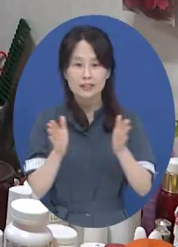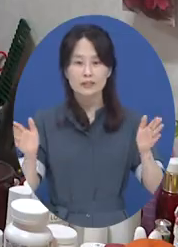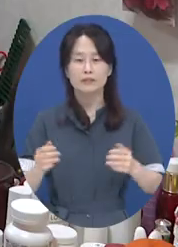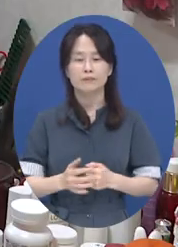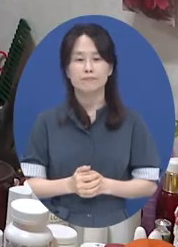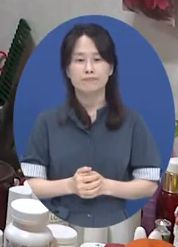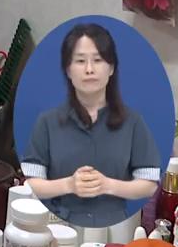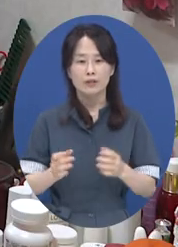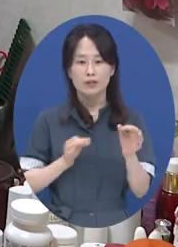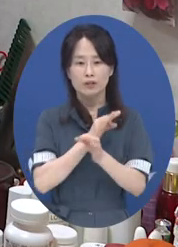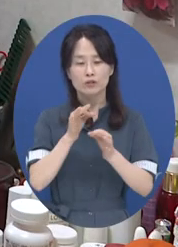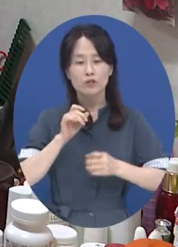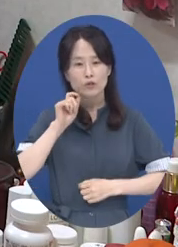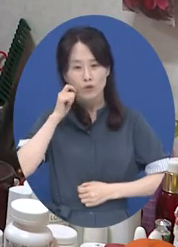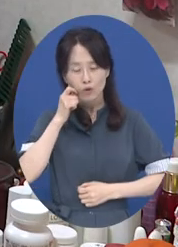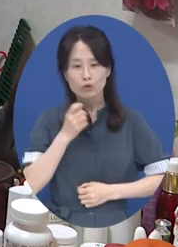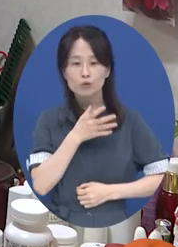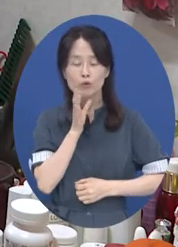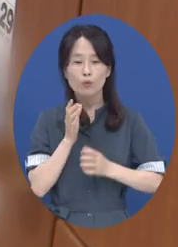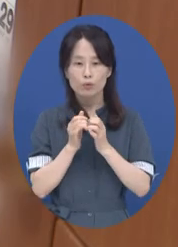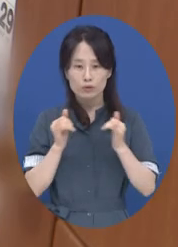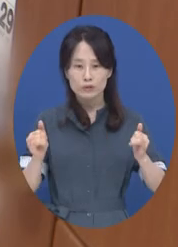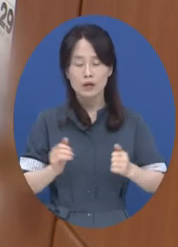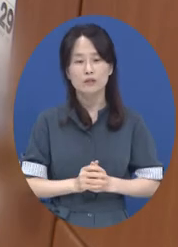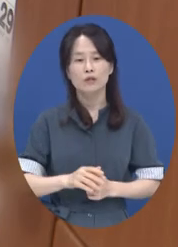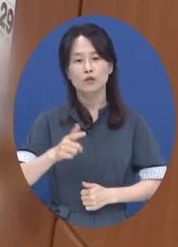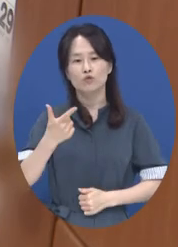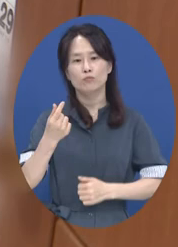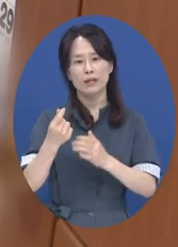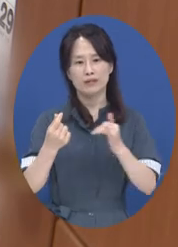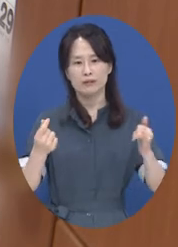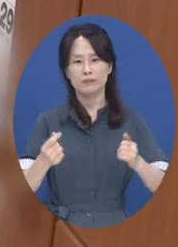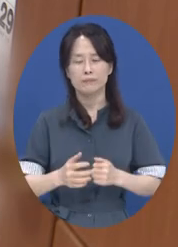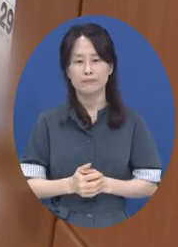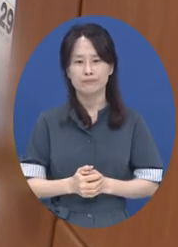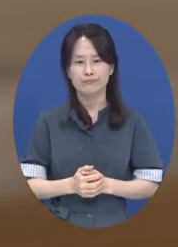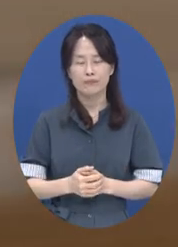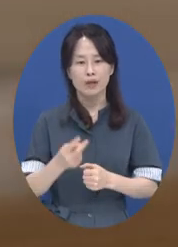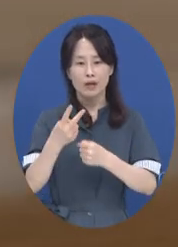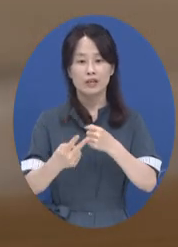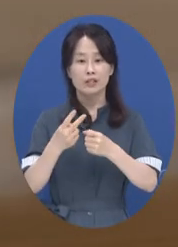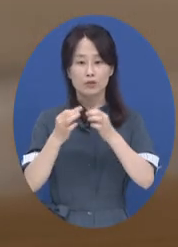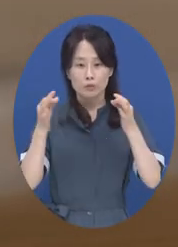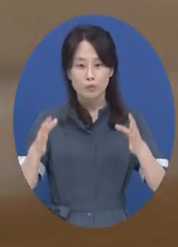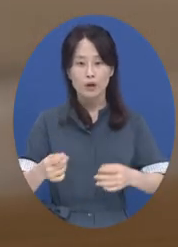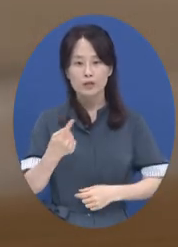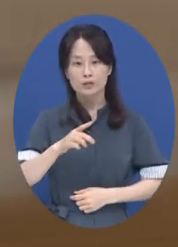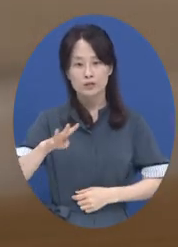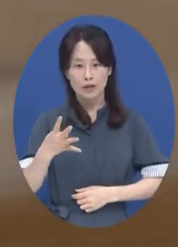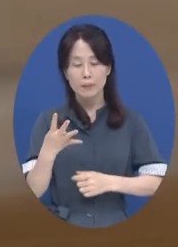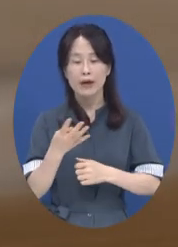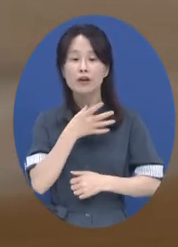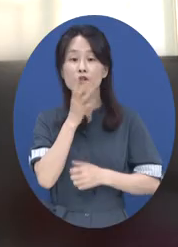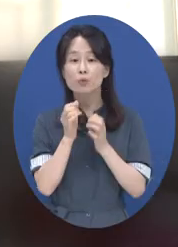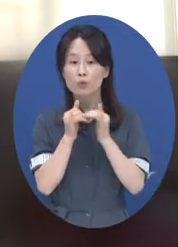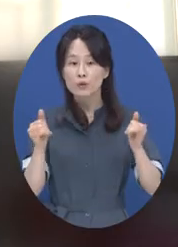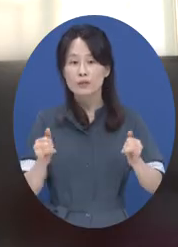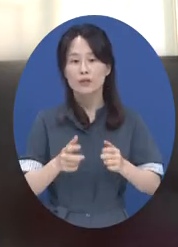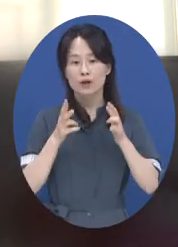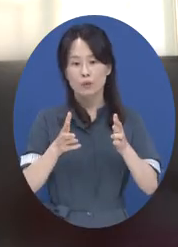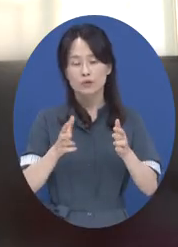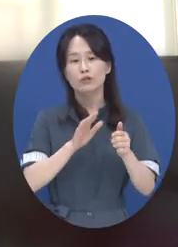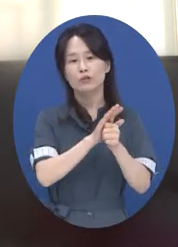됐습니다 현재 경제적으로 어려운 1룸 어르신은 도내 6만여 명 경우도 는 지난 2년 동안 1400여 명의 어르신에게